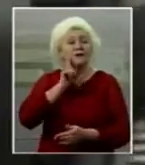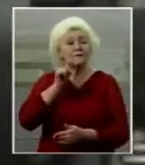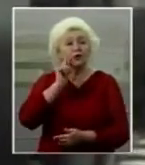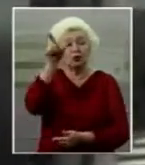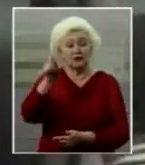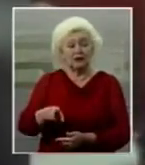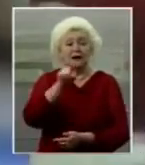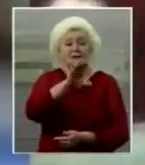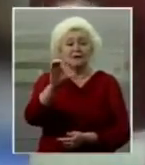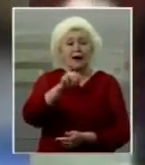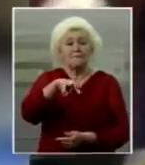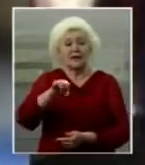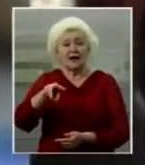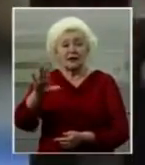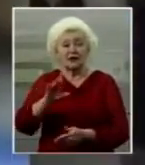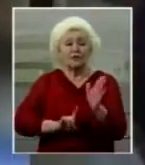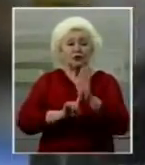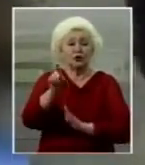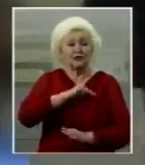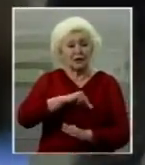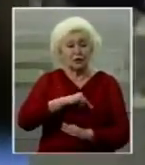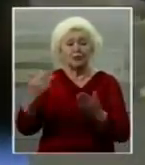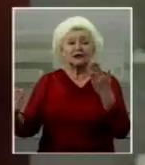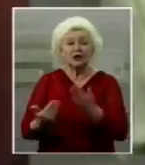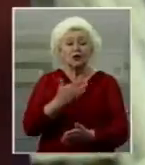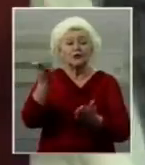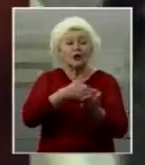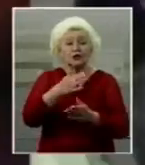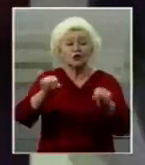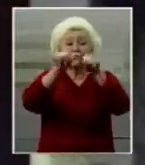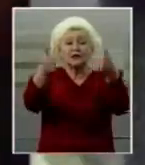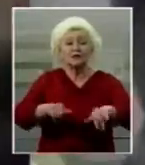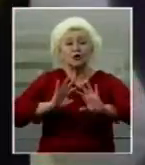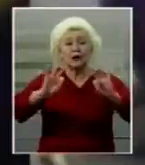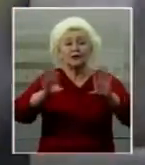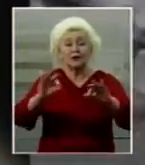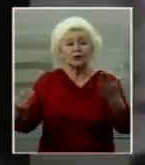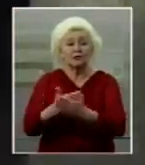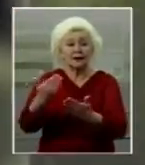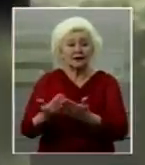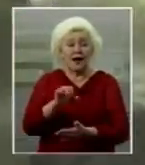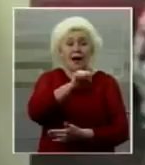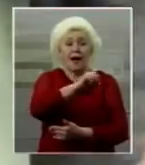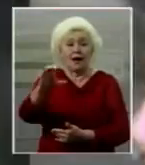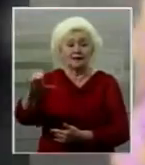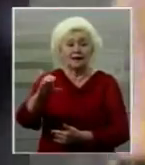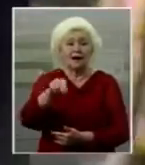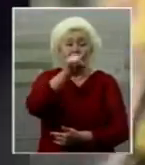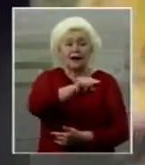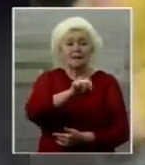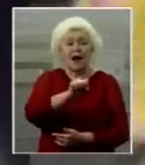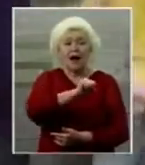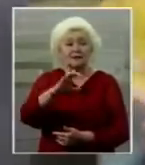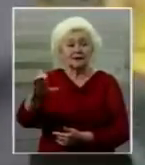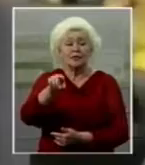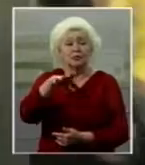люди. І от ми з Сергієм Міхеєвим почали робити новий зовсім формат інформаційних новин. АС називався я, Анатолій, він Сергій, АС.